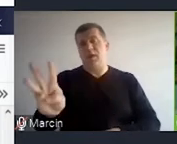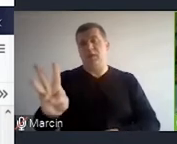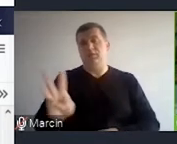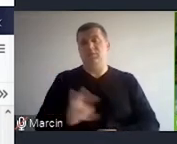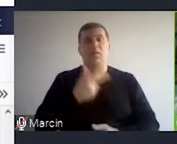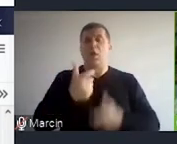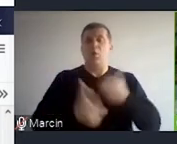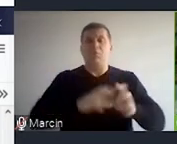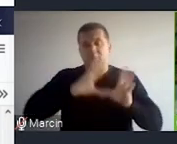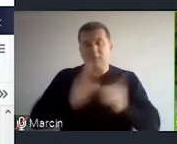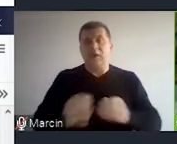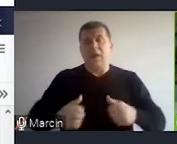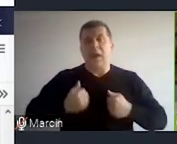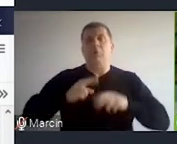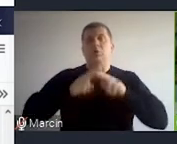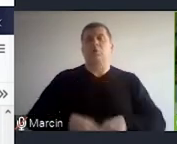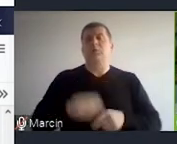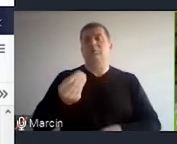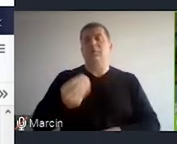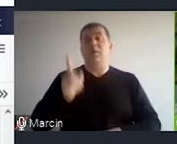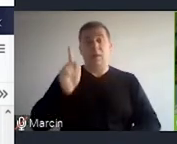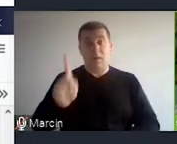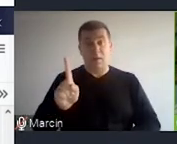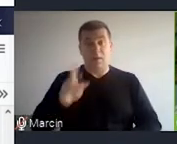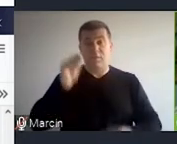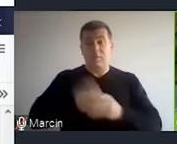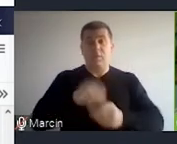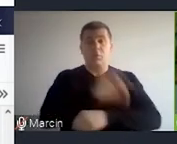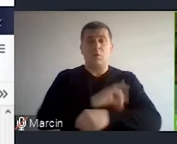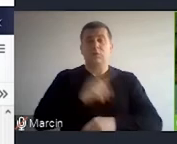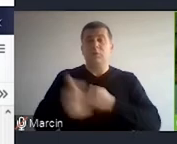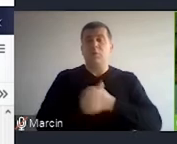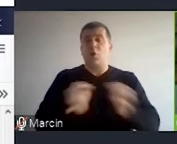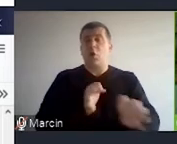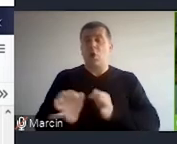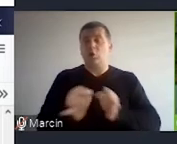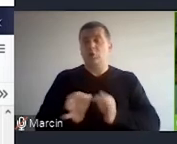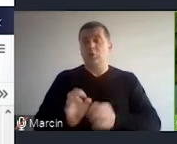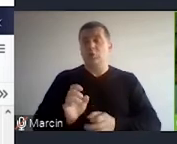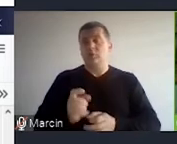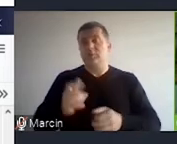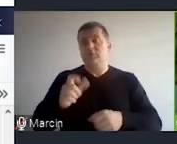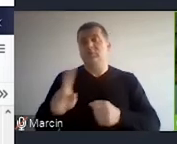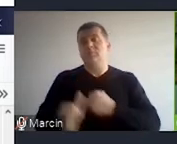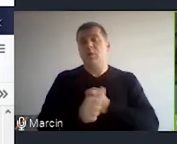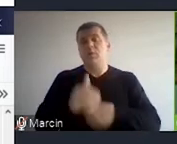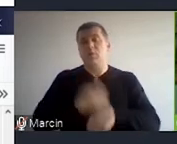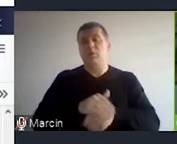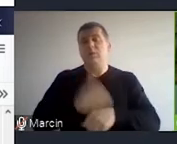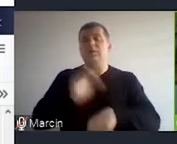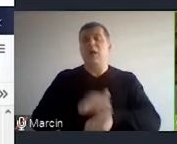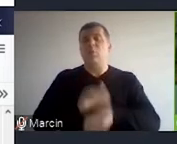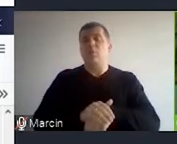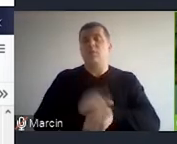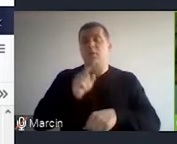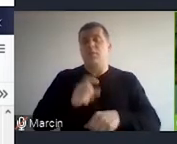nie róbcie wszystkiego, żeby zostały pieniądze, ale w ramach projektów, ze względu na oszczędności głównie wynikające z zamówień,